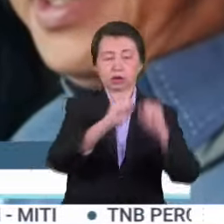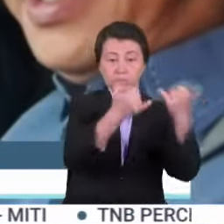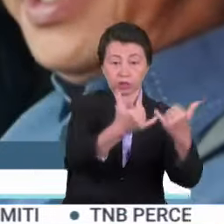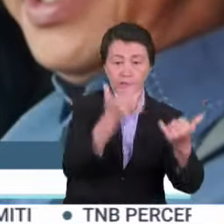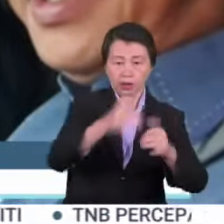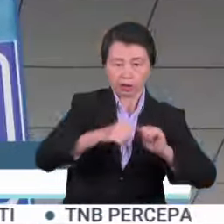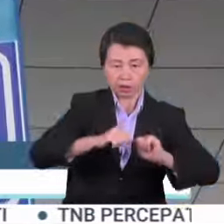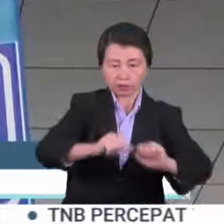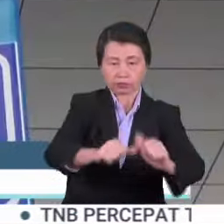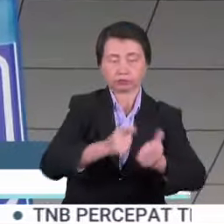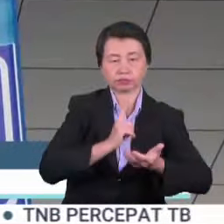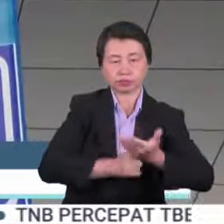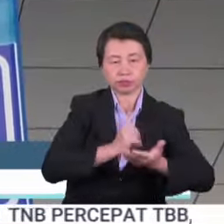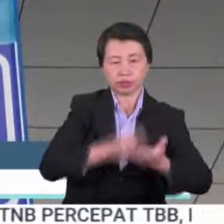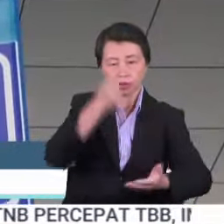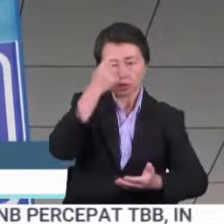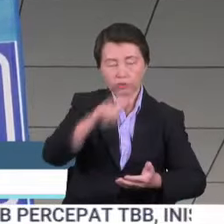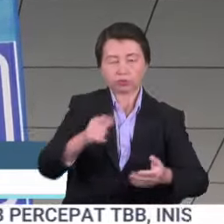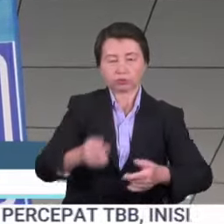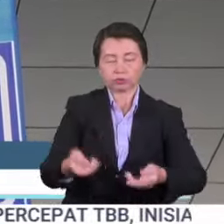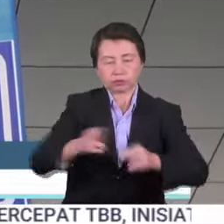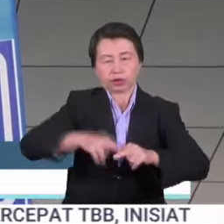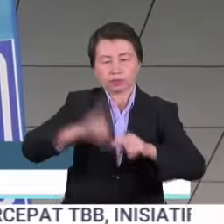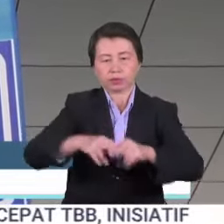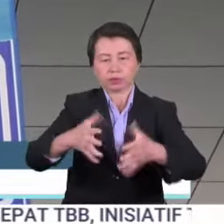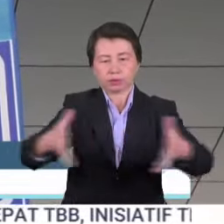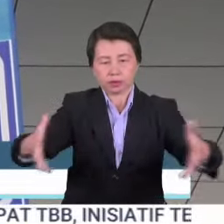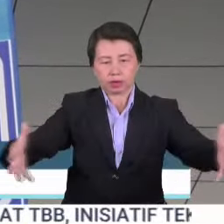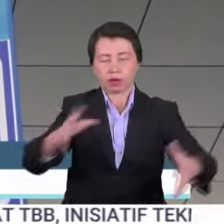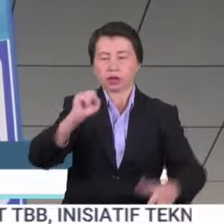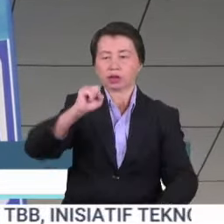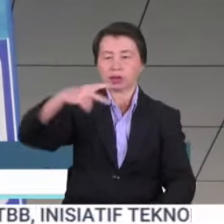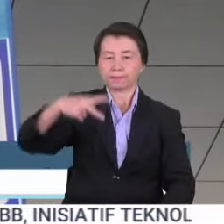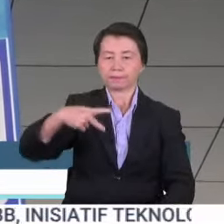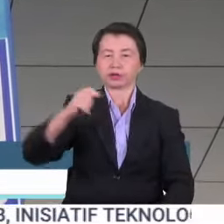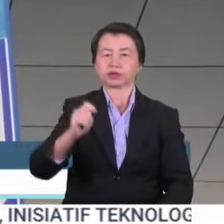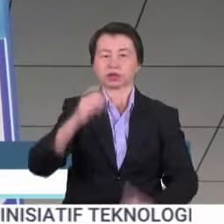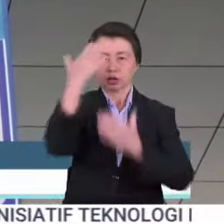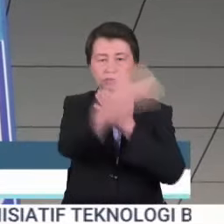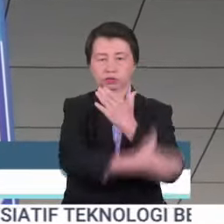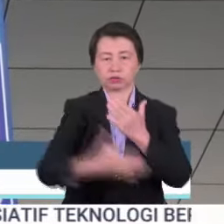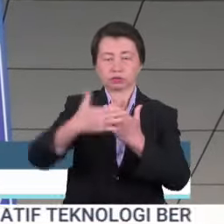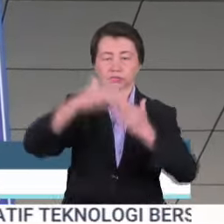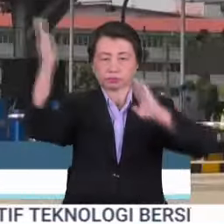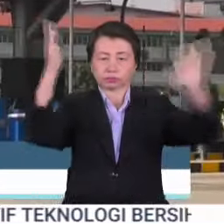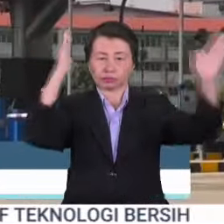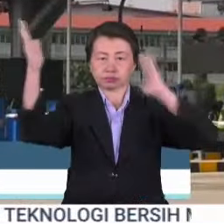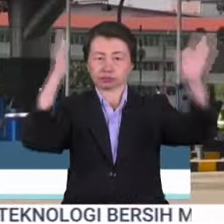konsesi akan terus diadakan untuk memperluas pelaksanaan SPT di seluruh negara.